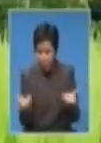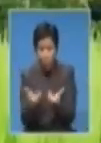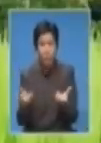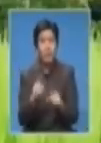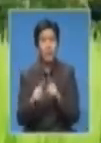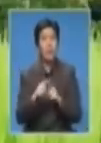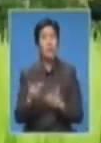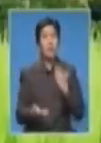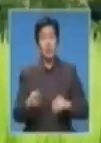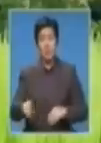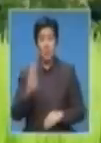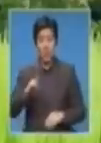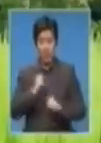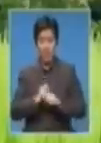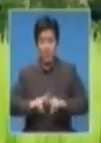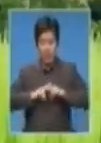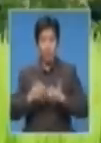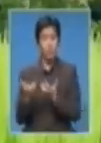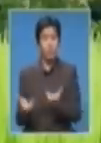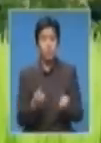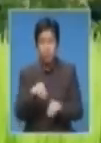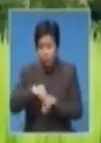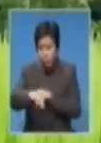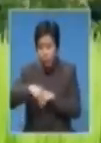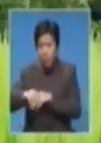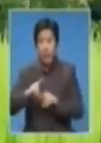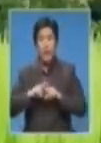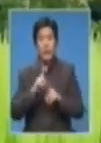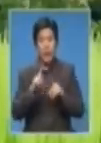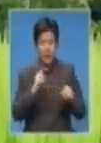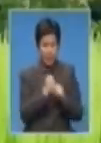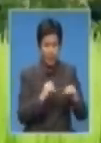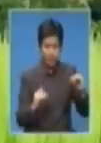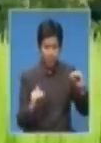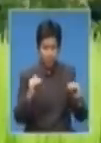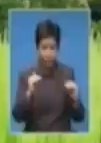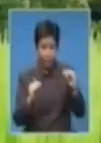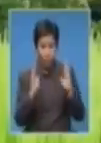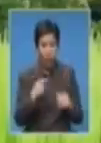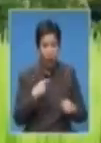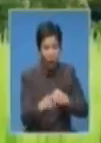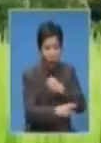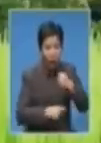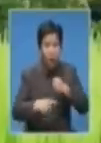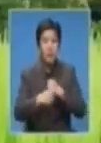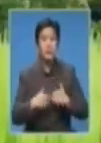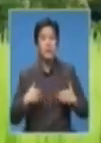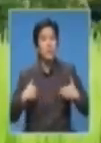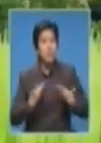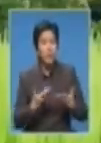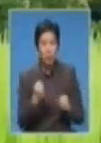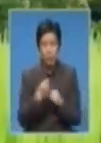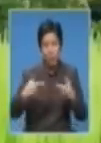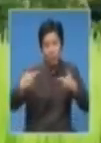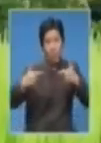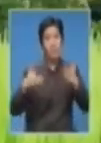ปลูกท่านเองนะอันที่3จะจ้างมาปลูกก็เรื่องของท่านท่านทำมาแต่ให้เกิดสมดุลตรงนี้ชาวไร่ชาวนาก็ไม่รังเกียจนะก็ไม่มาโต้แ